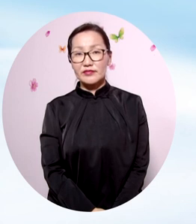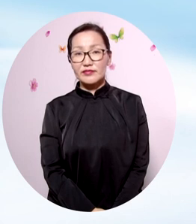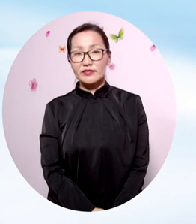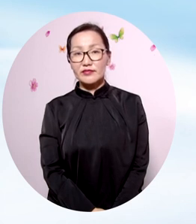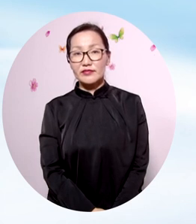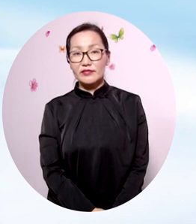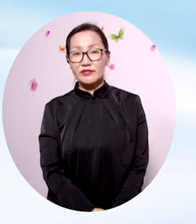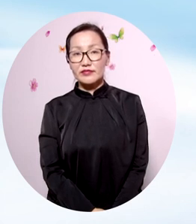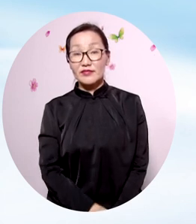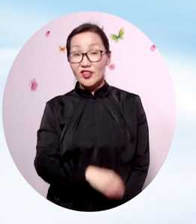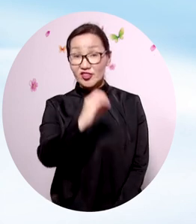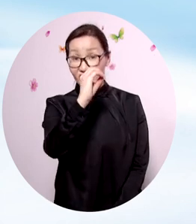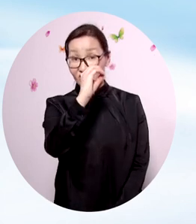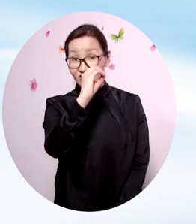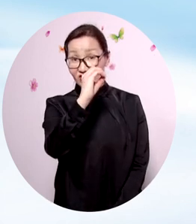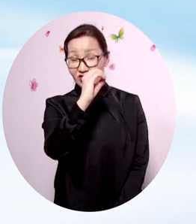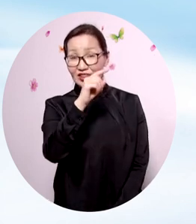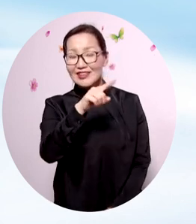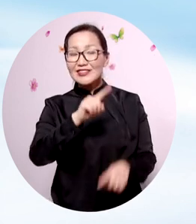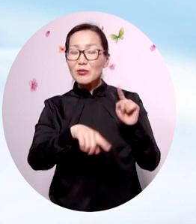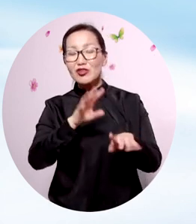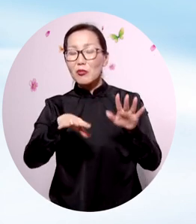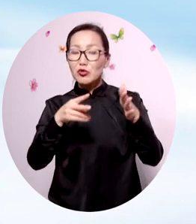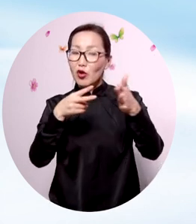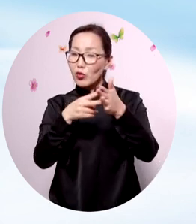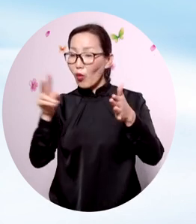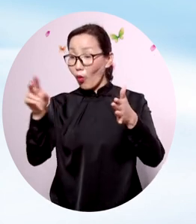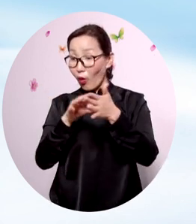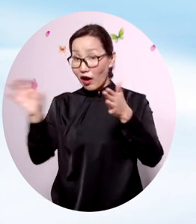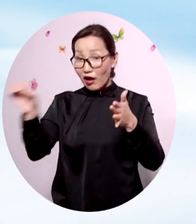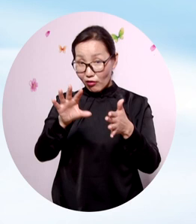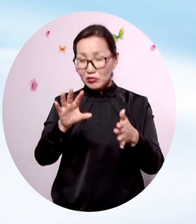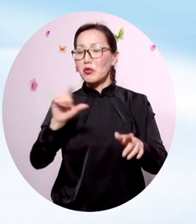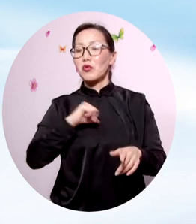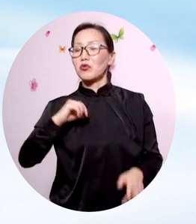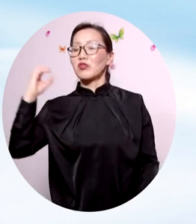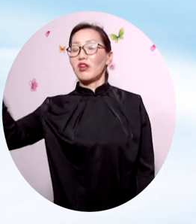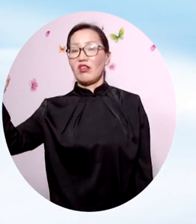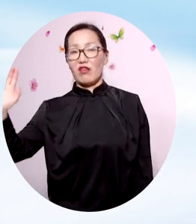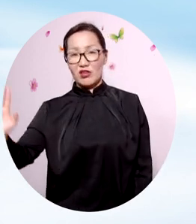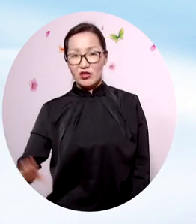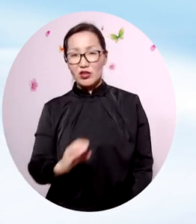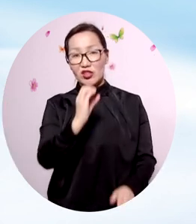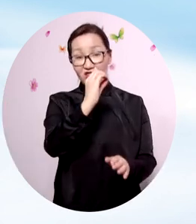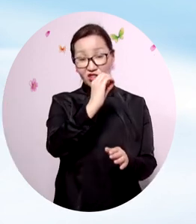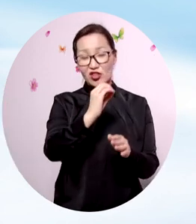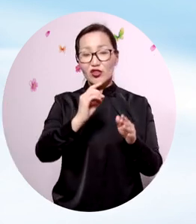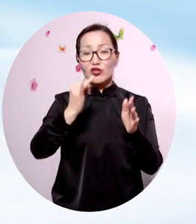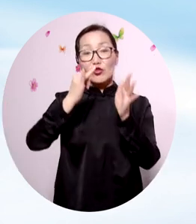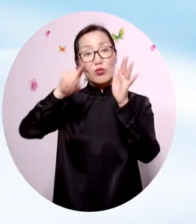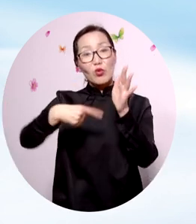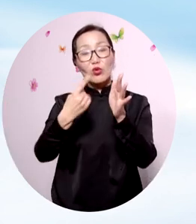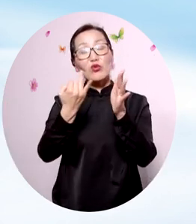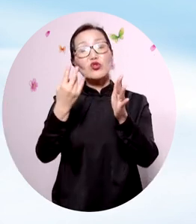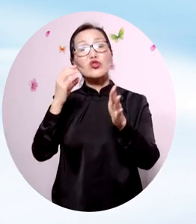гарч байна. За тэгвэл тгийг ямар нэгэн тоонд хуваахад яадаг үлээ? Тэг гардаг. Тгийг 7 бүхэл